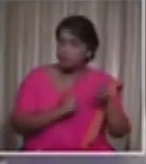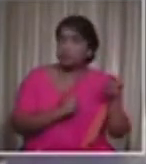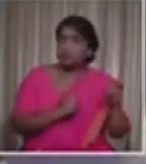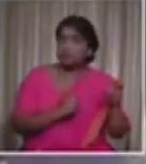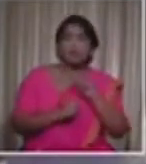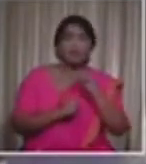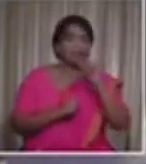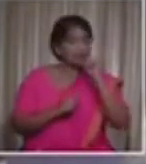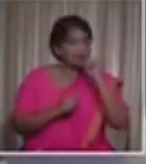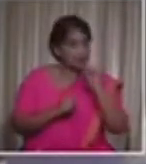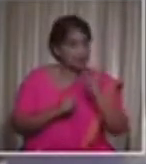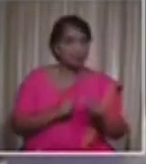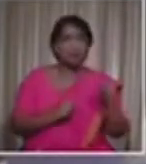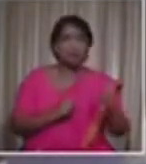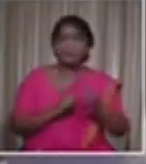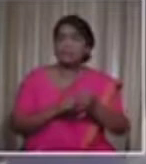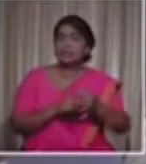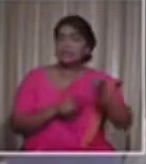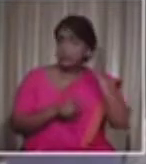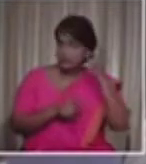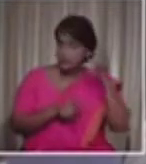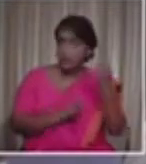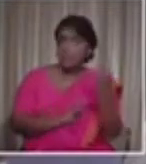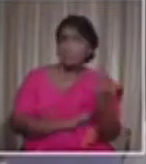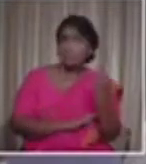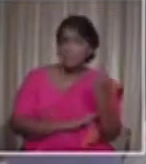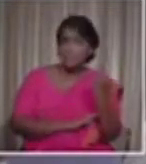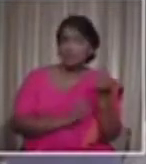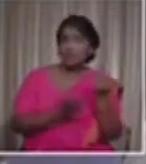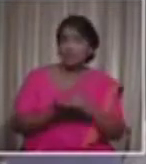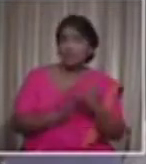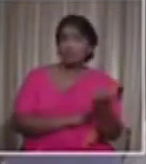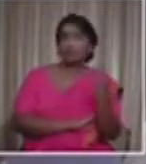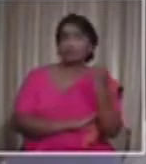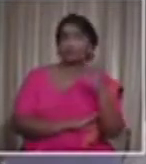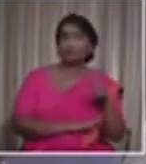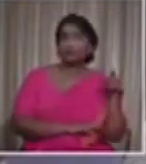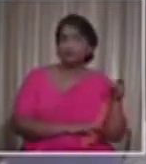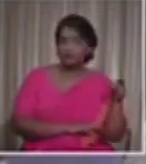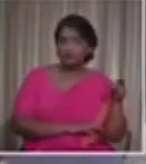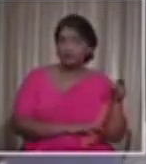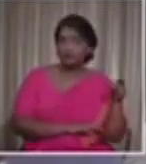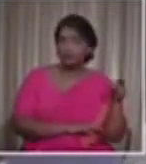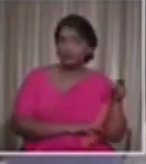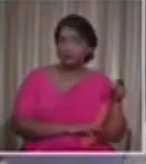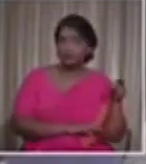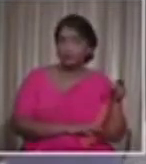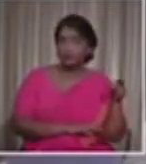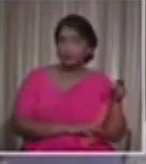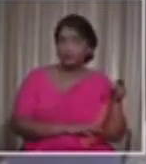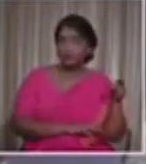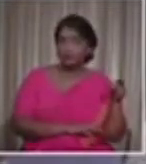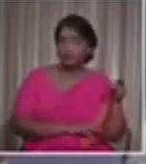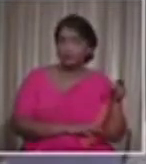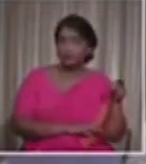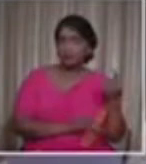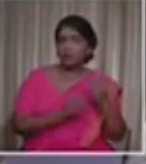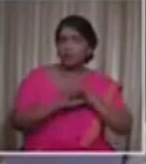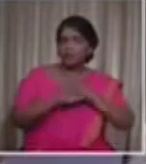ඇත්ත වශයෙන්ම ජනාධිපතිතුමාගේ බලතල තවත් ශක්තිමත් වීමයි. මේක උනේ මේ